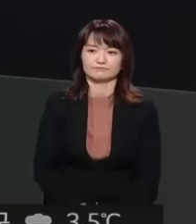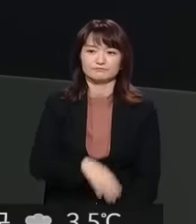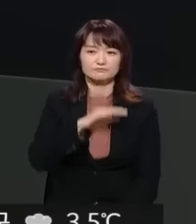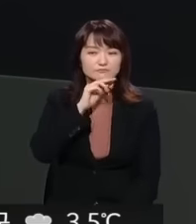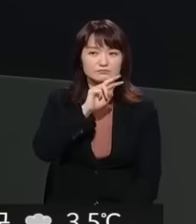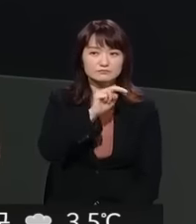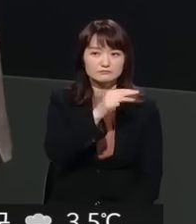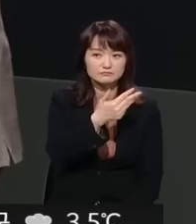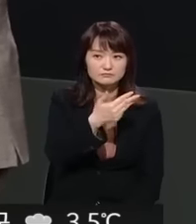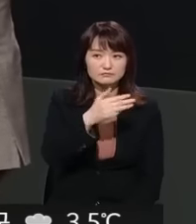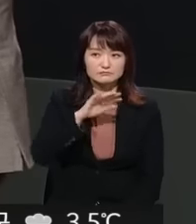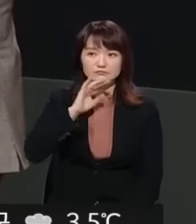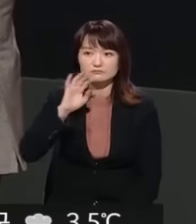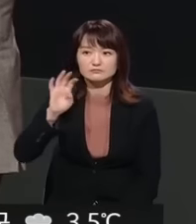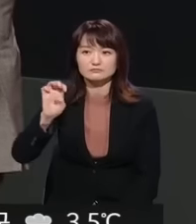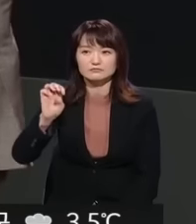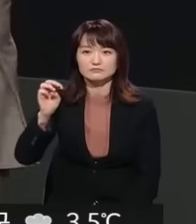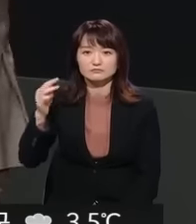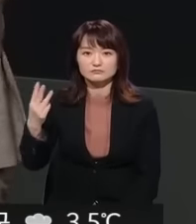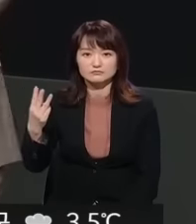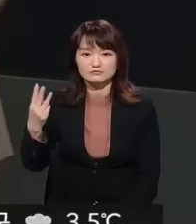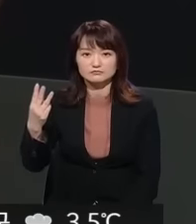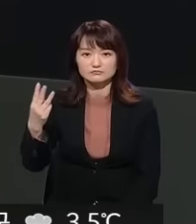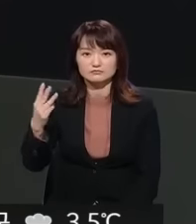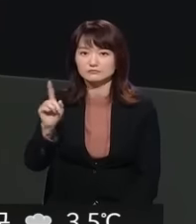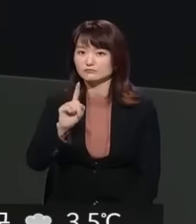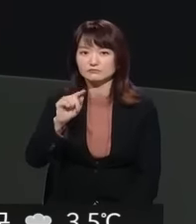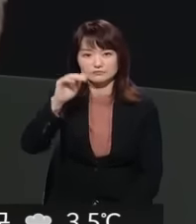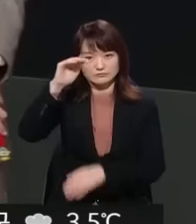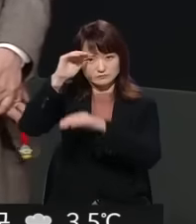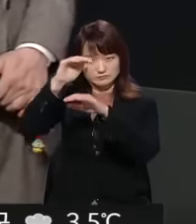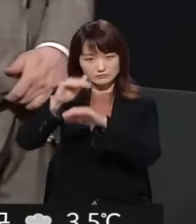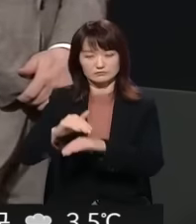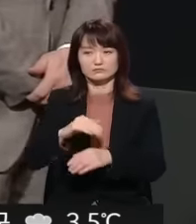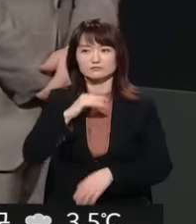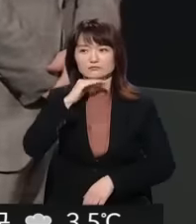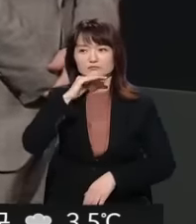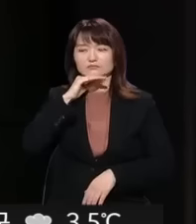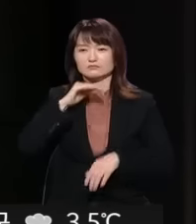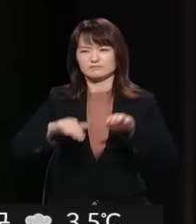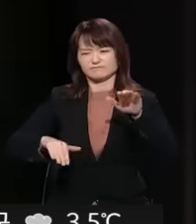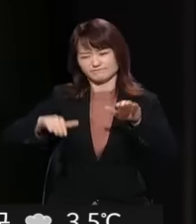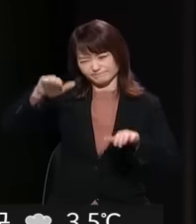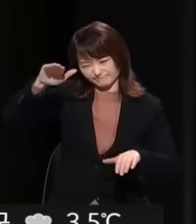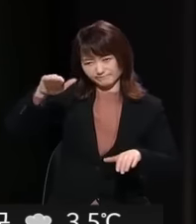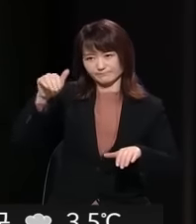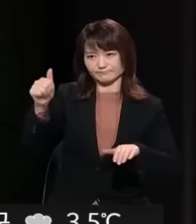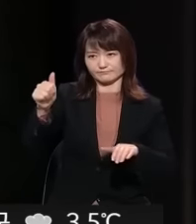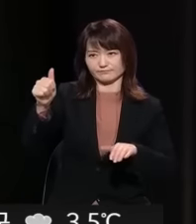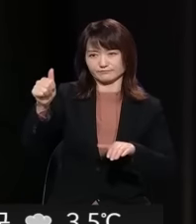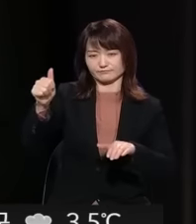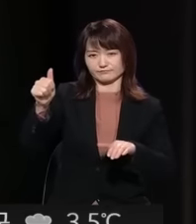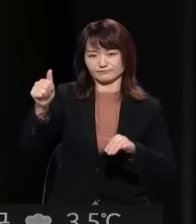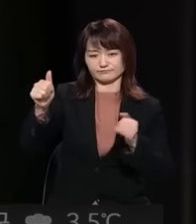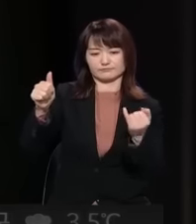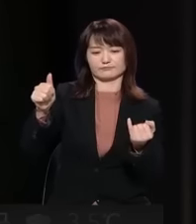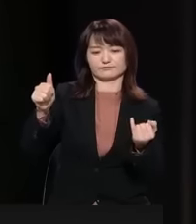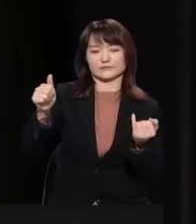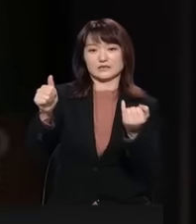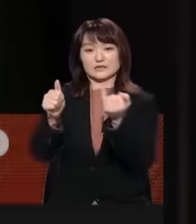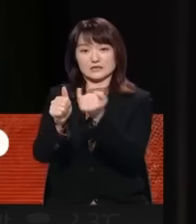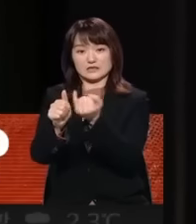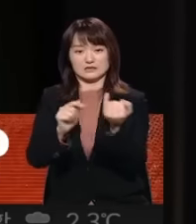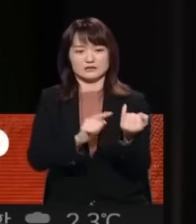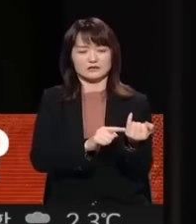28 43 이거 어떤 사냐일까요 나이 차이가 많이 나는 남자친구와 결혼하겠다는 딸 때문에